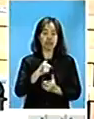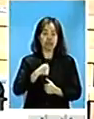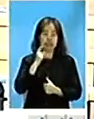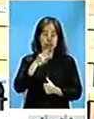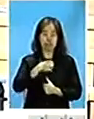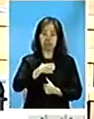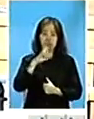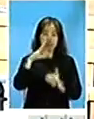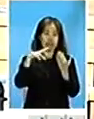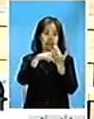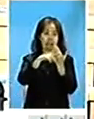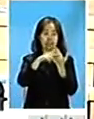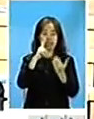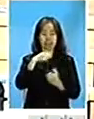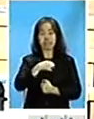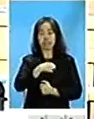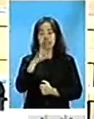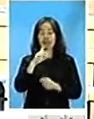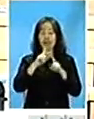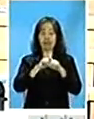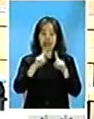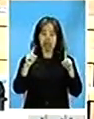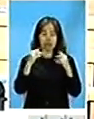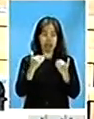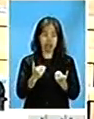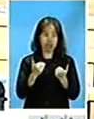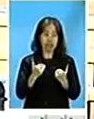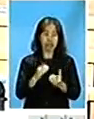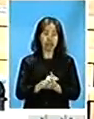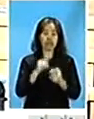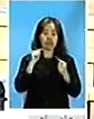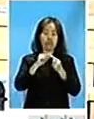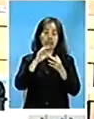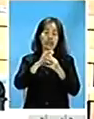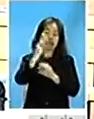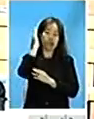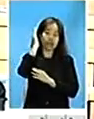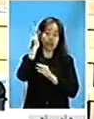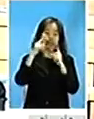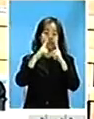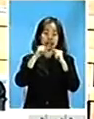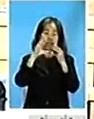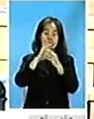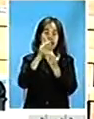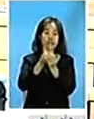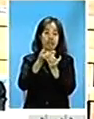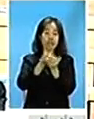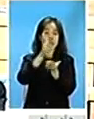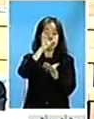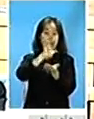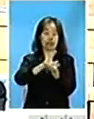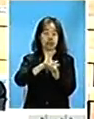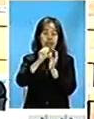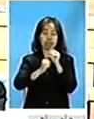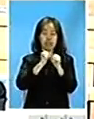ท้วงผู้อภิปรายให้เสียเวลาแต่เนื่องจากช่วงนี้นี่เป็นการอภิปรายเรื่องงบประมาณรายจ่ายประจำปี